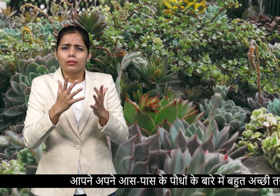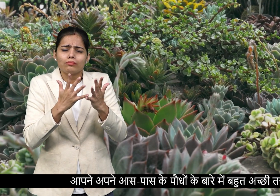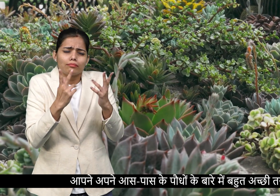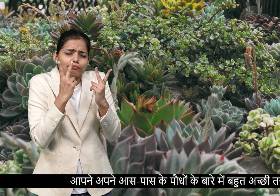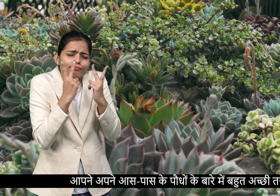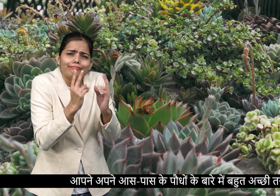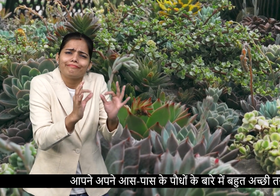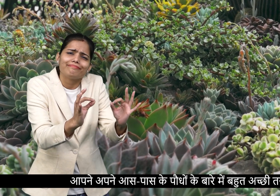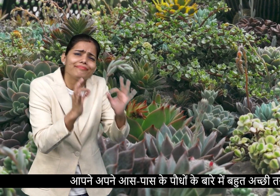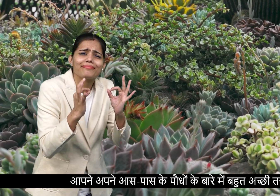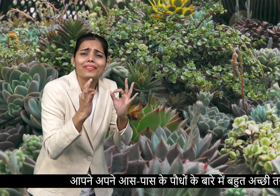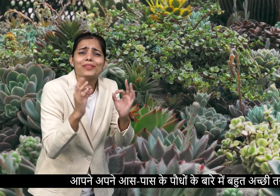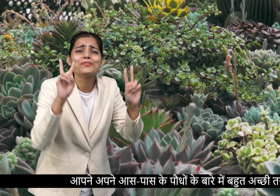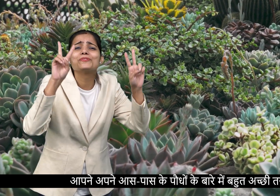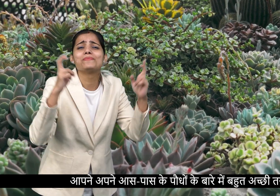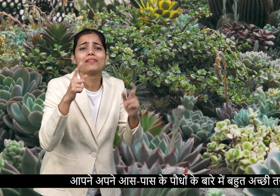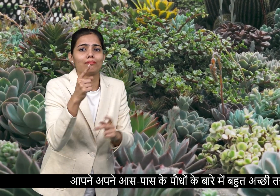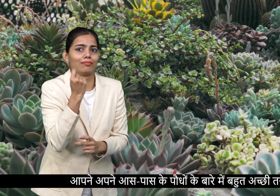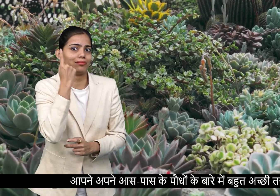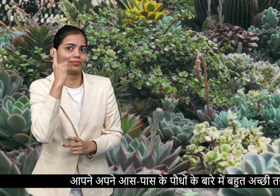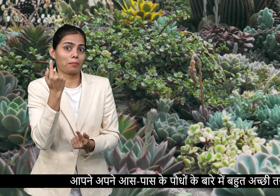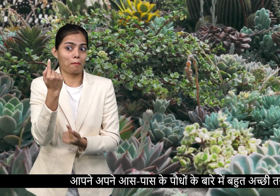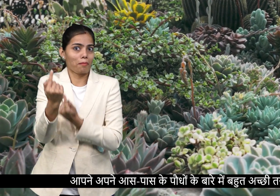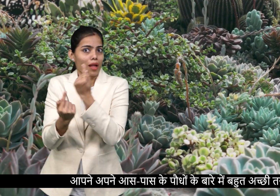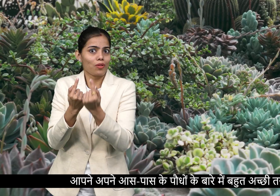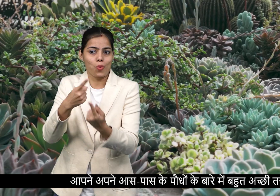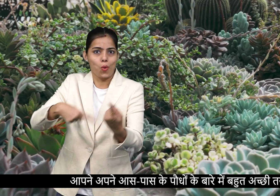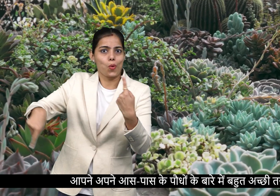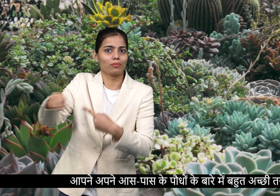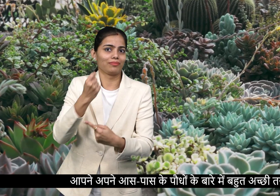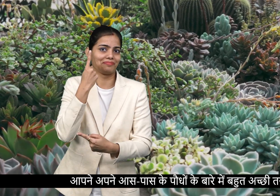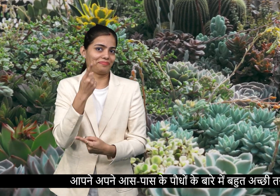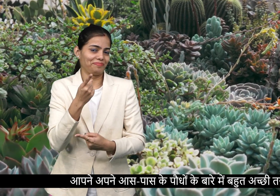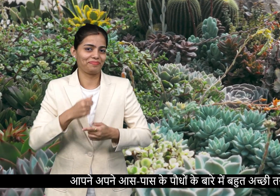आपने अपने आसपास के पौधों के बारे में बहुत अच्छी तरह से समझा।